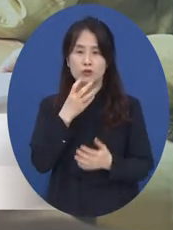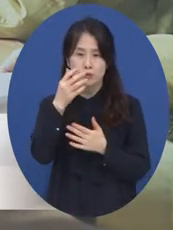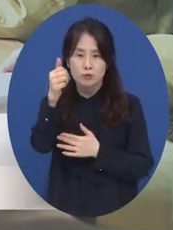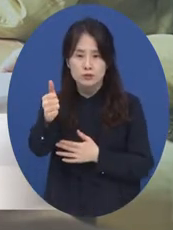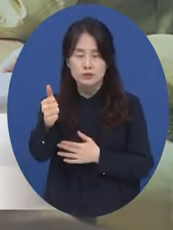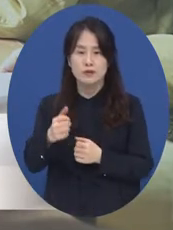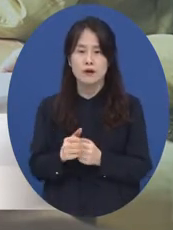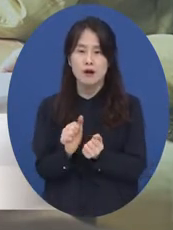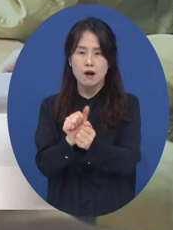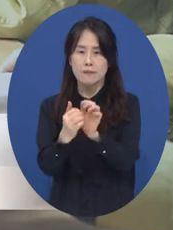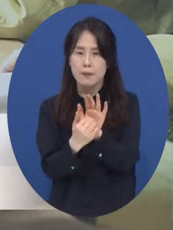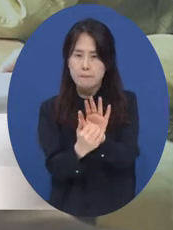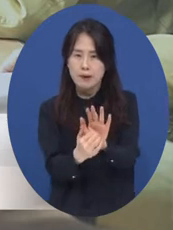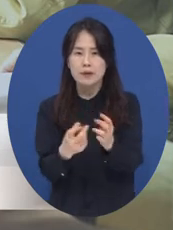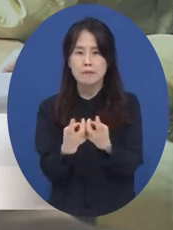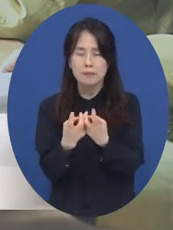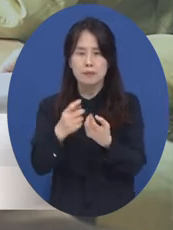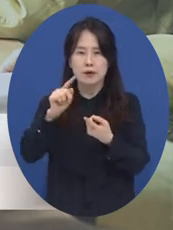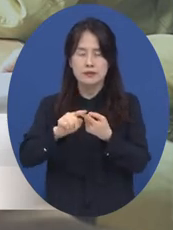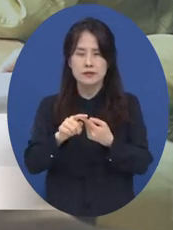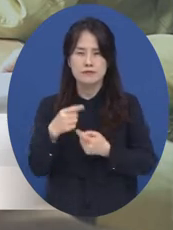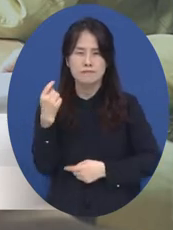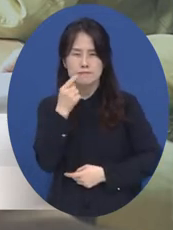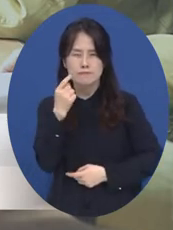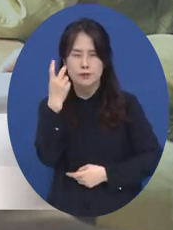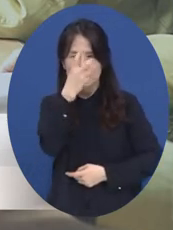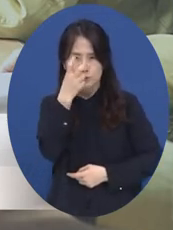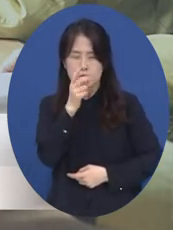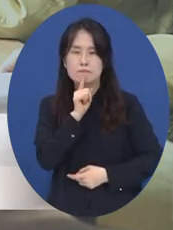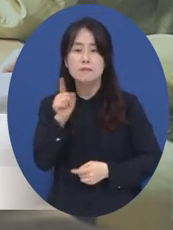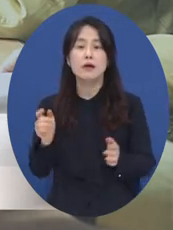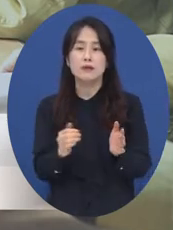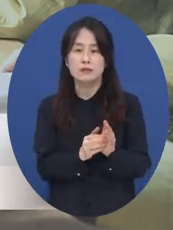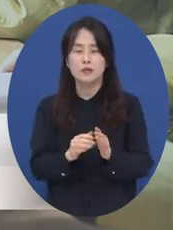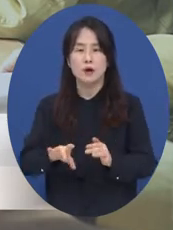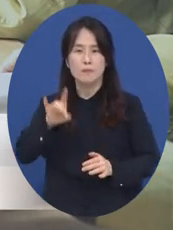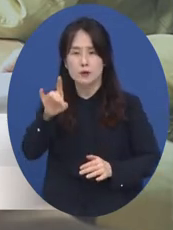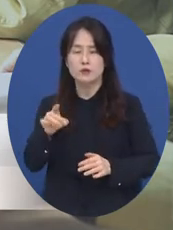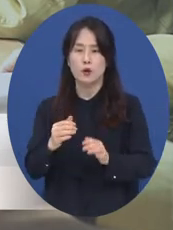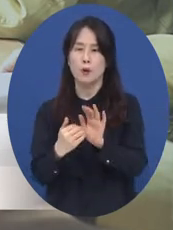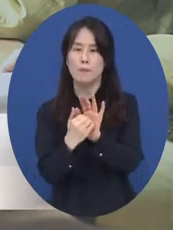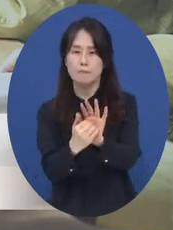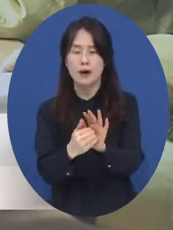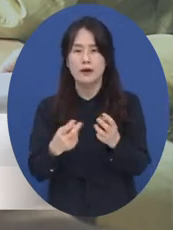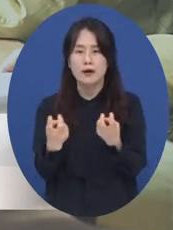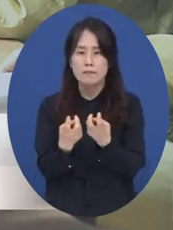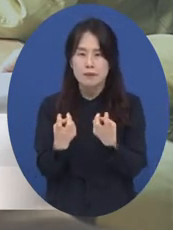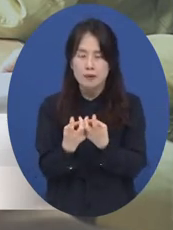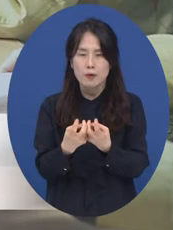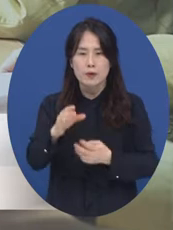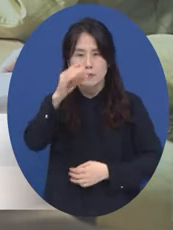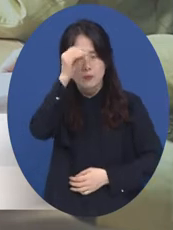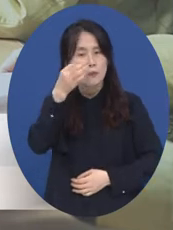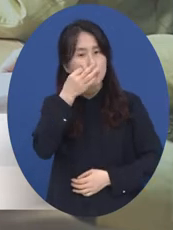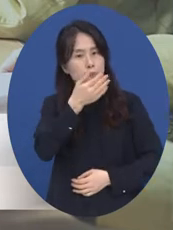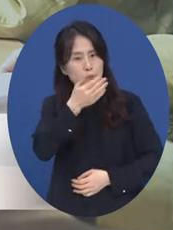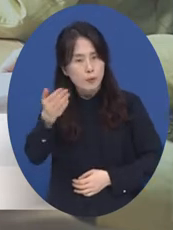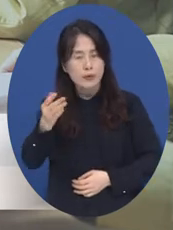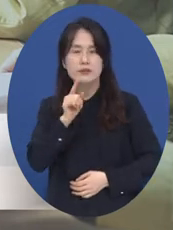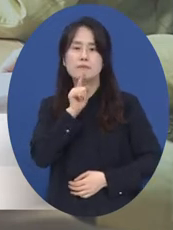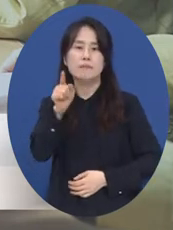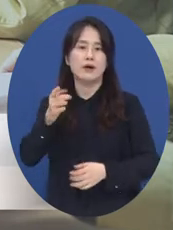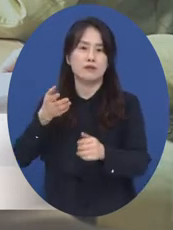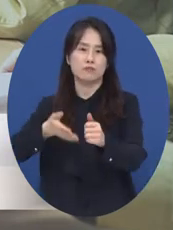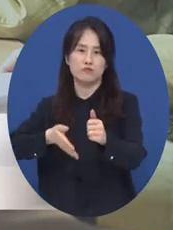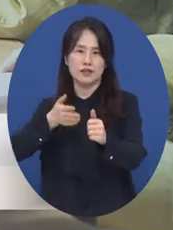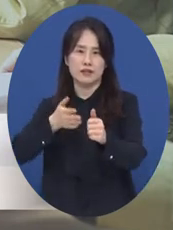태세 긴급 점검에 나섰습니다. 이 지사는 감염병에 선제적으로 대응해 모범적인 전례를 만들겠다고 밝혔습니다.